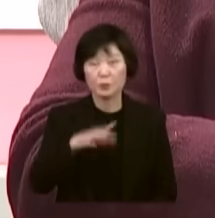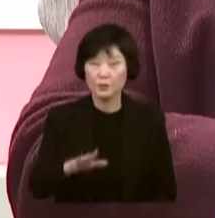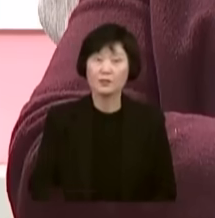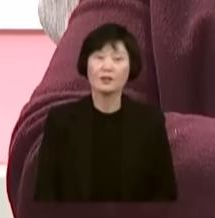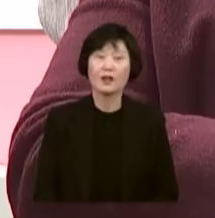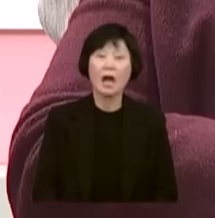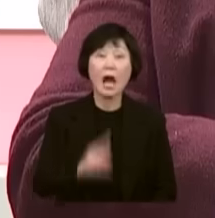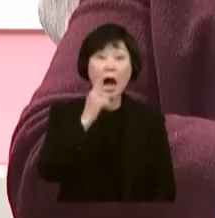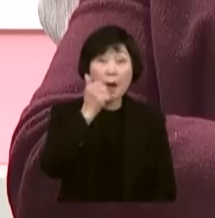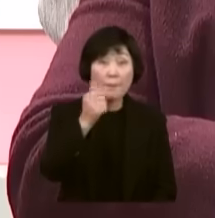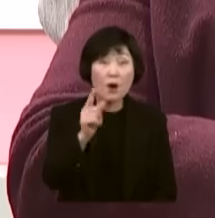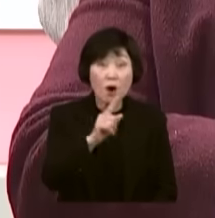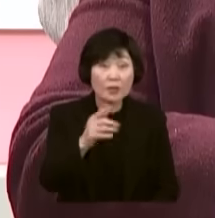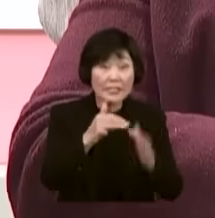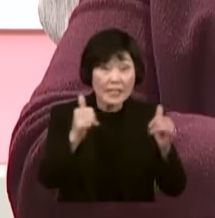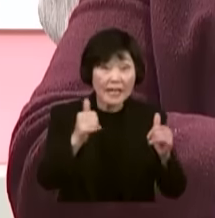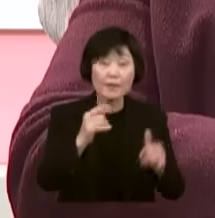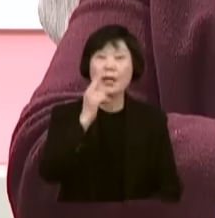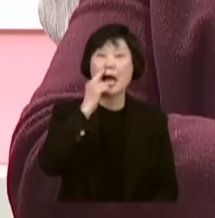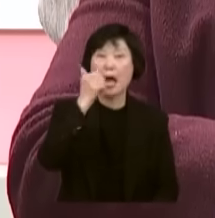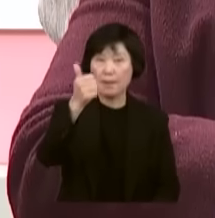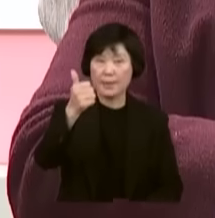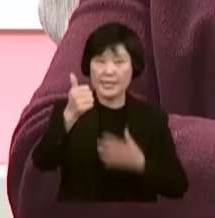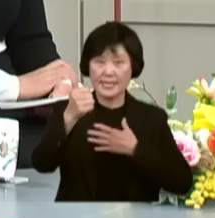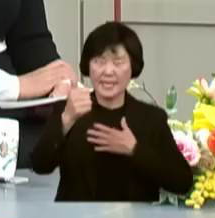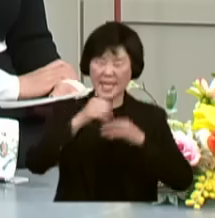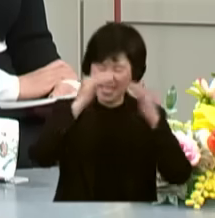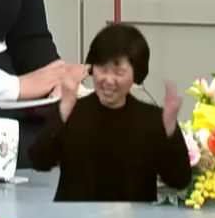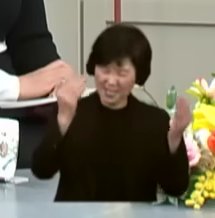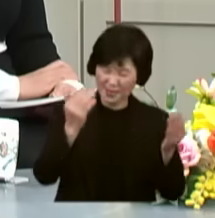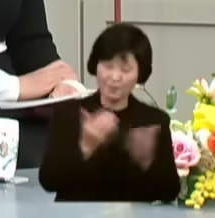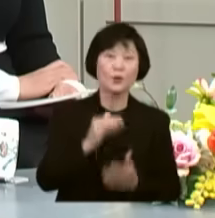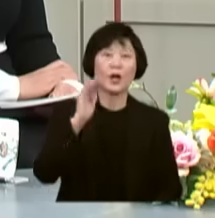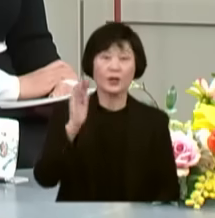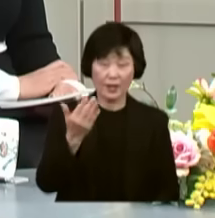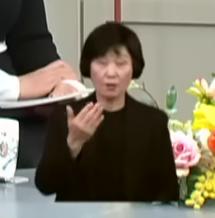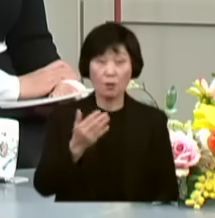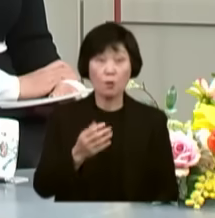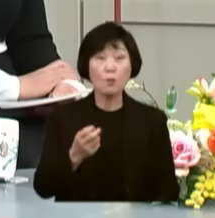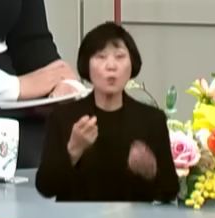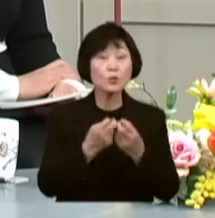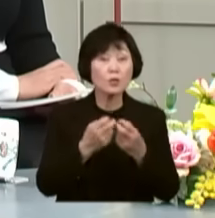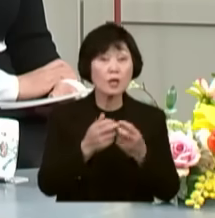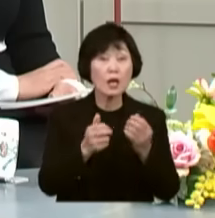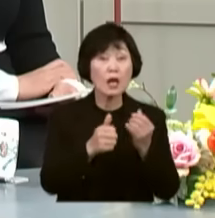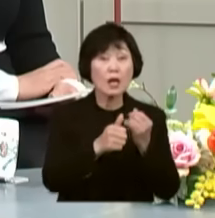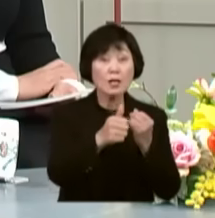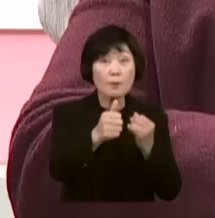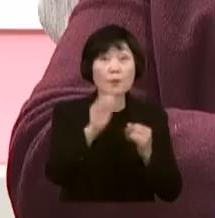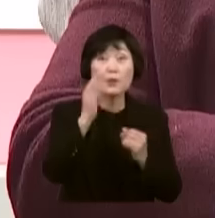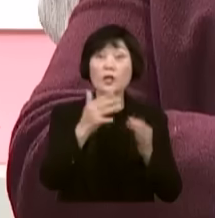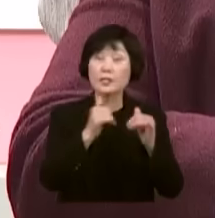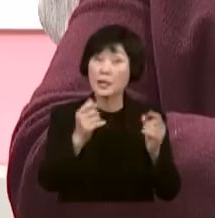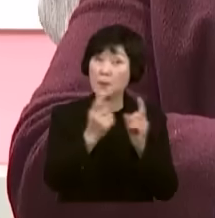제 전부예요. 아니 전부라 그러면 나중에 배우자를 어떻게 만나려고? 그래서 지금 제가 못 만나고 있어요.